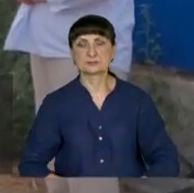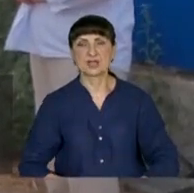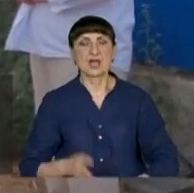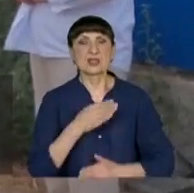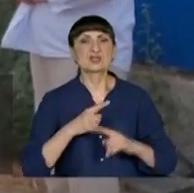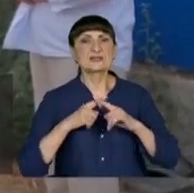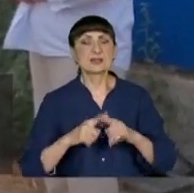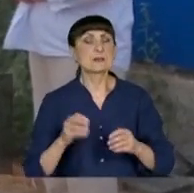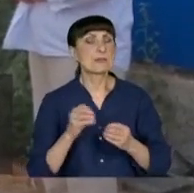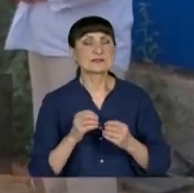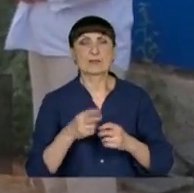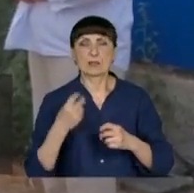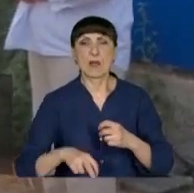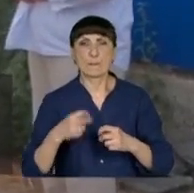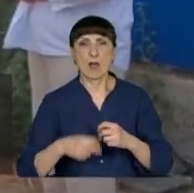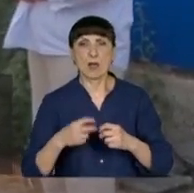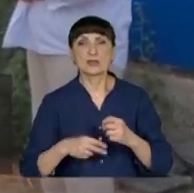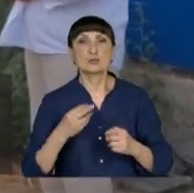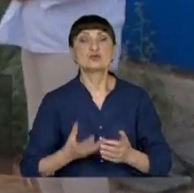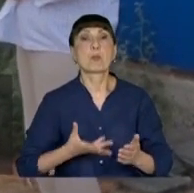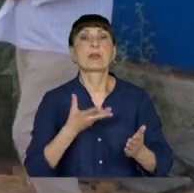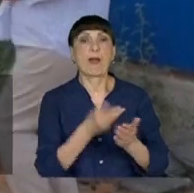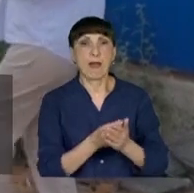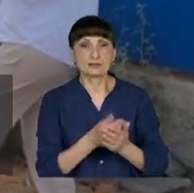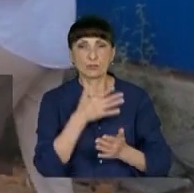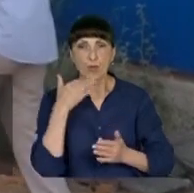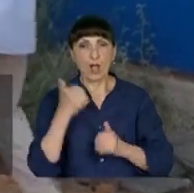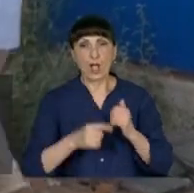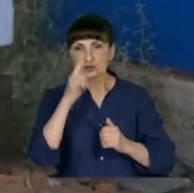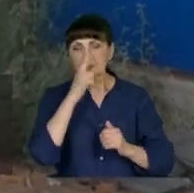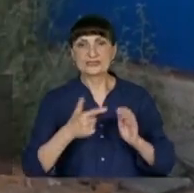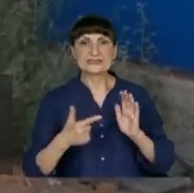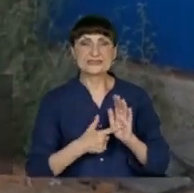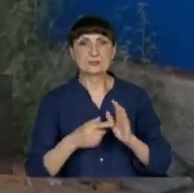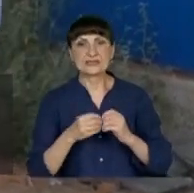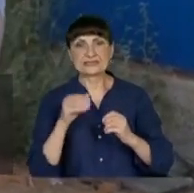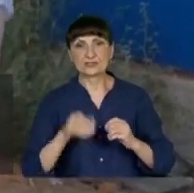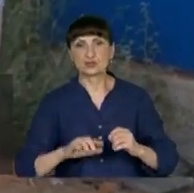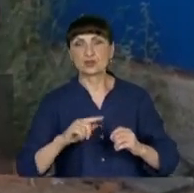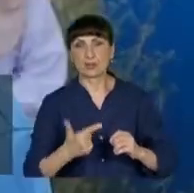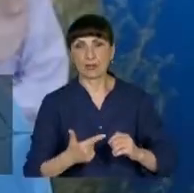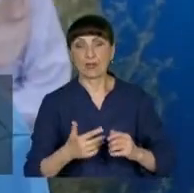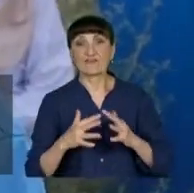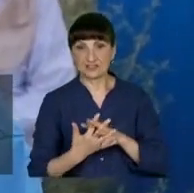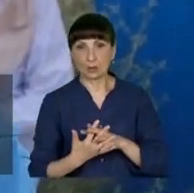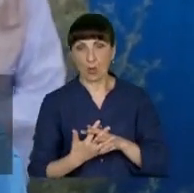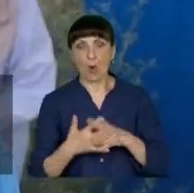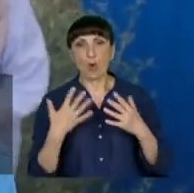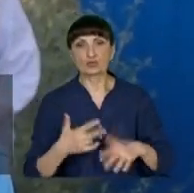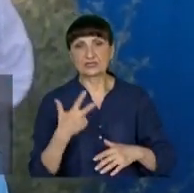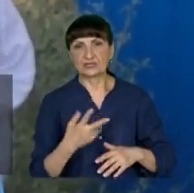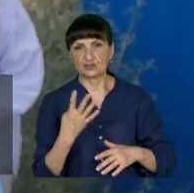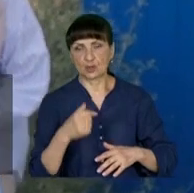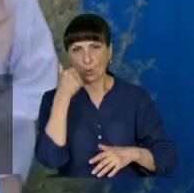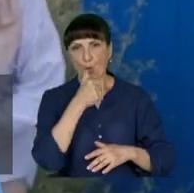наша техника постоянно выходит из строя мы ещ и платим немало каждый месяц по 7-10 сся тенге это в селе и так уже 34